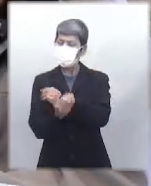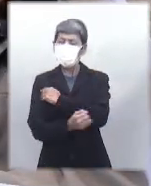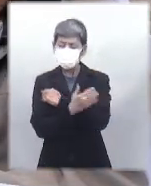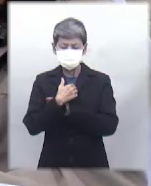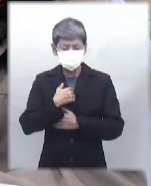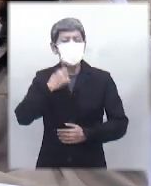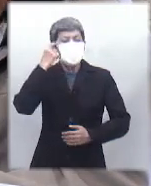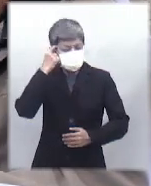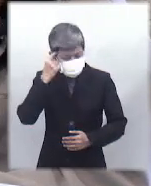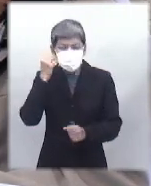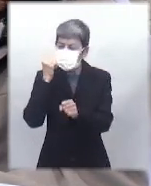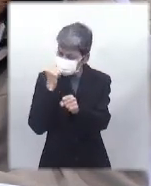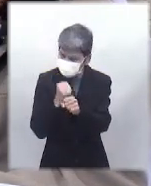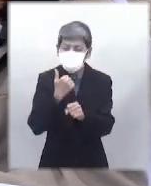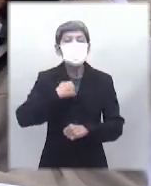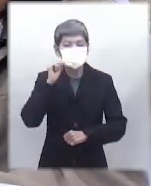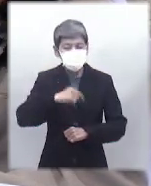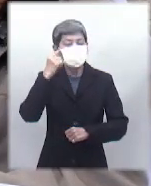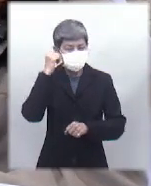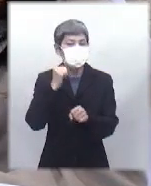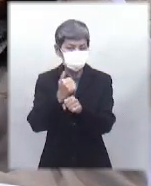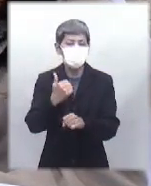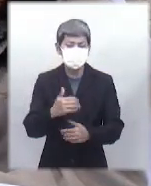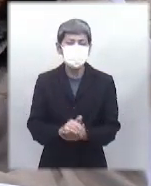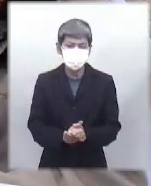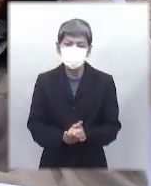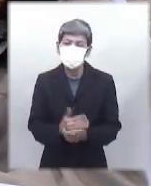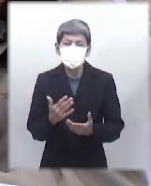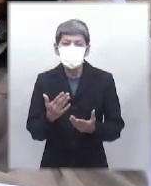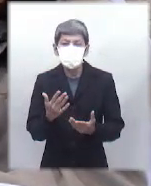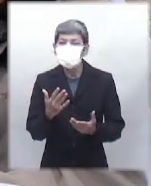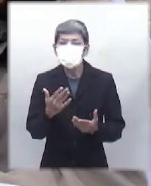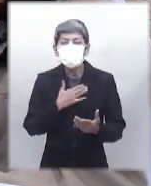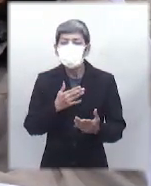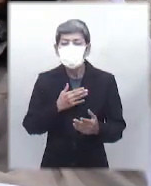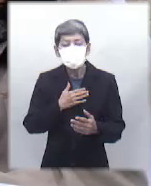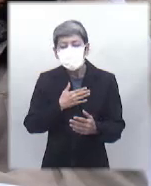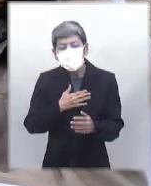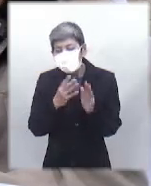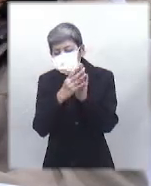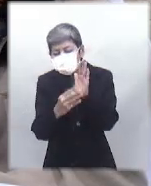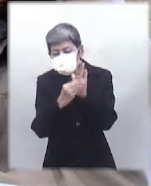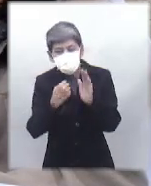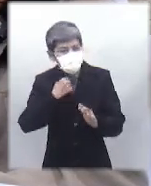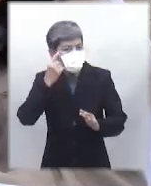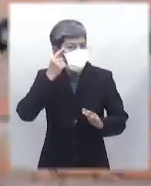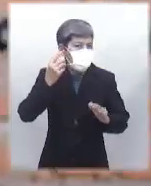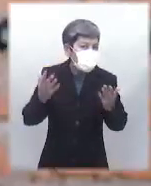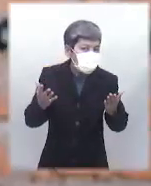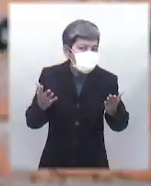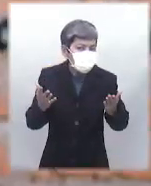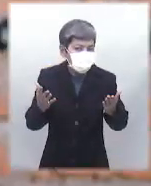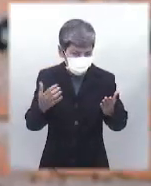ต้องมีความเชื่อว่าเขาสามารถทำได้ด้วยใช่ๆๆบางทีมันก็เป็นเหมือนมาก้อนอะไรก้อนนึงเนี่ยยังไม่รู้เลยว่ามันจะ